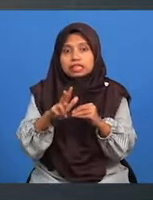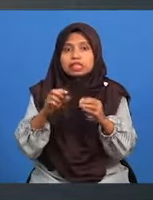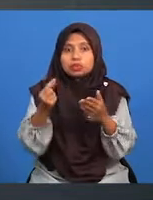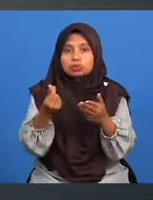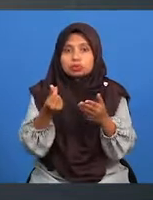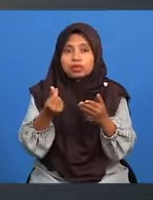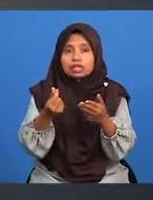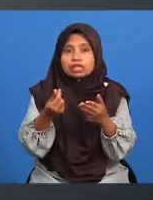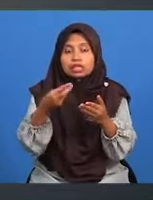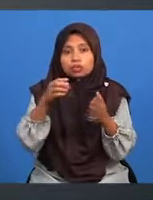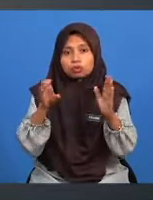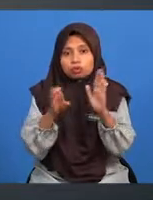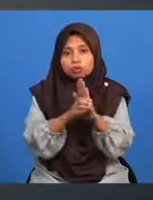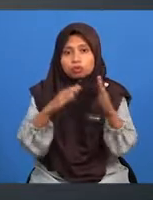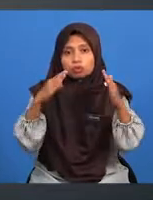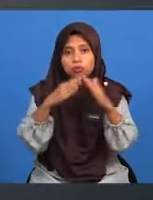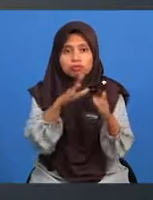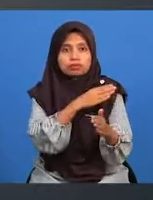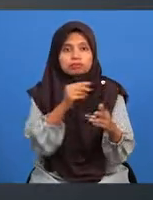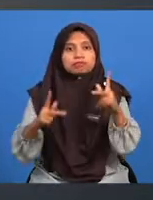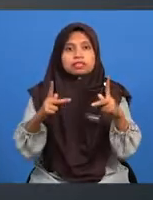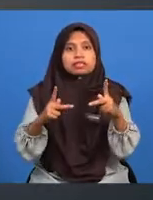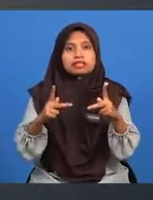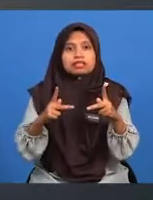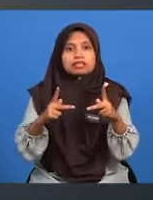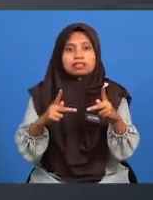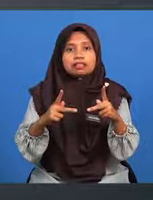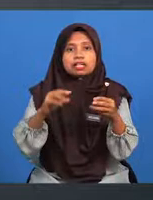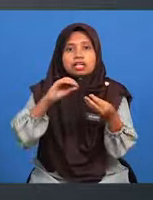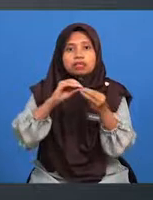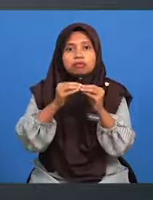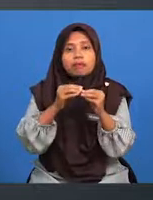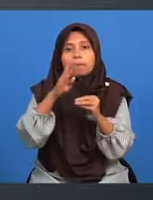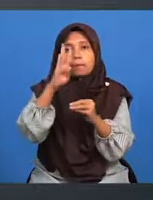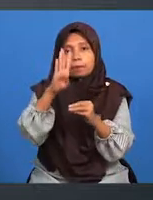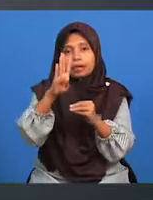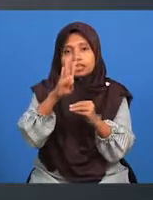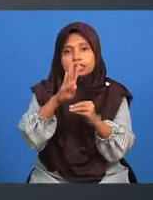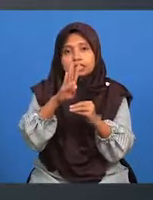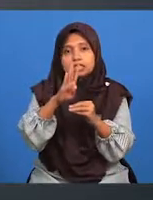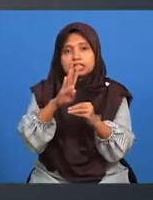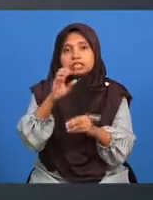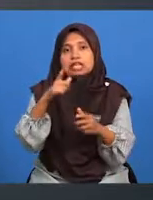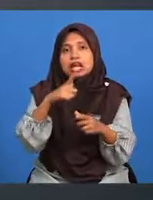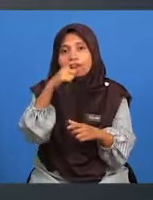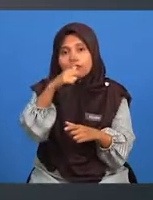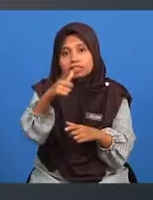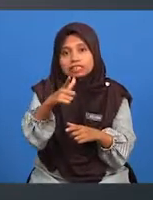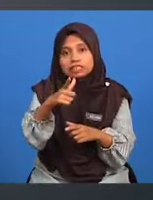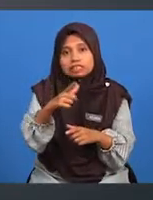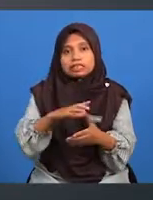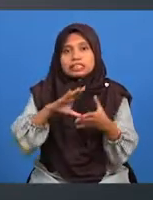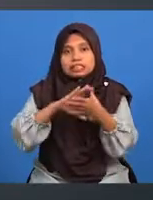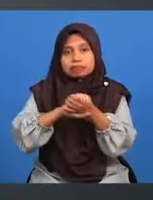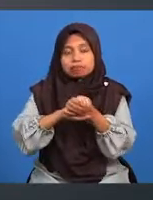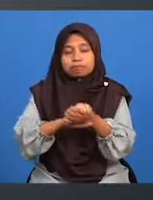dihibah seperti rumah dan kereta. Dan rukun yang keempat ialah sirah, iaitu lafaz